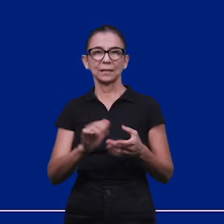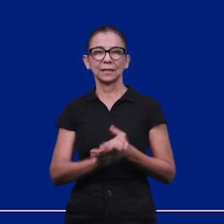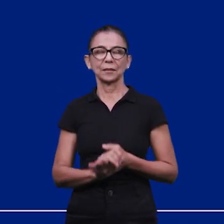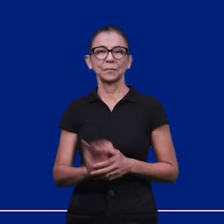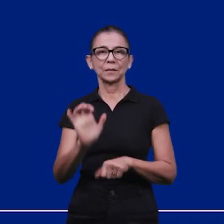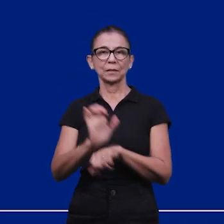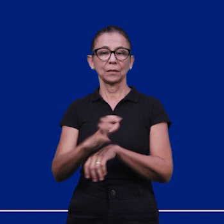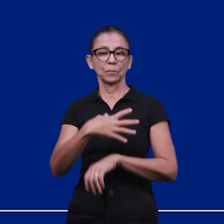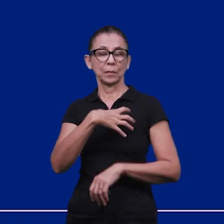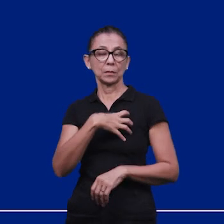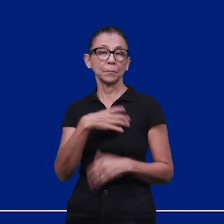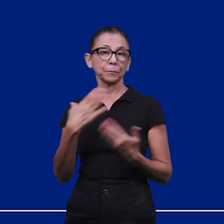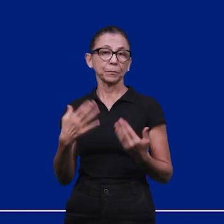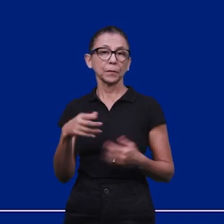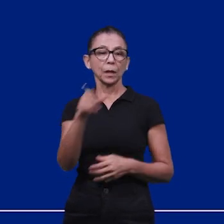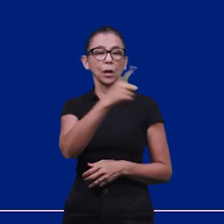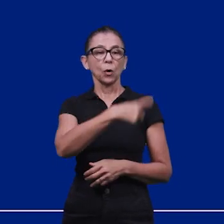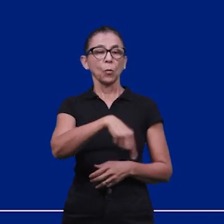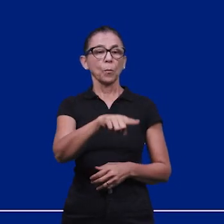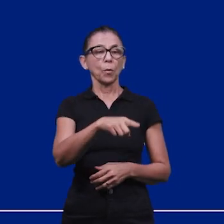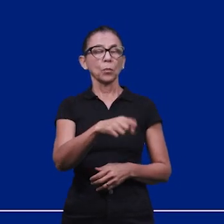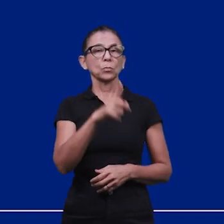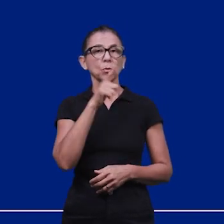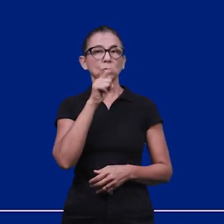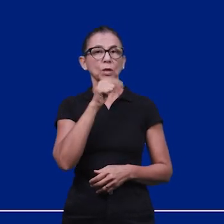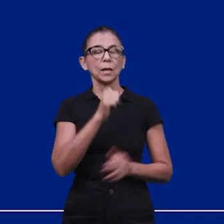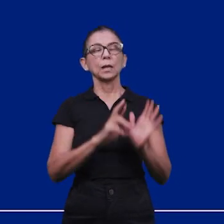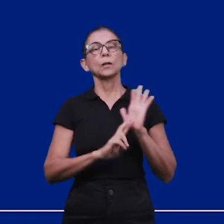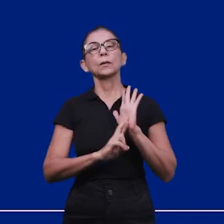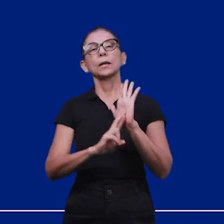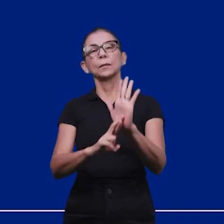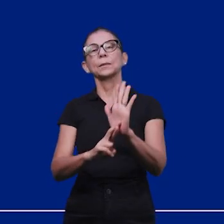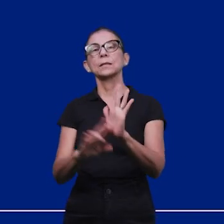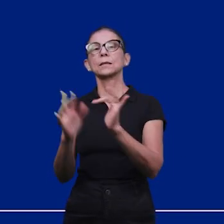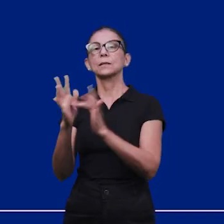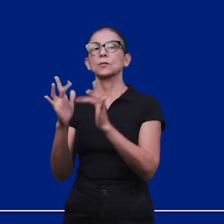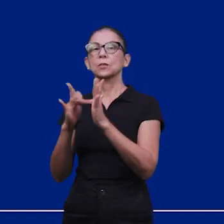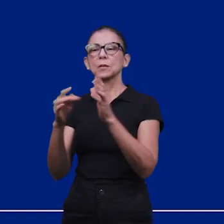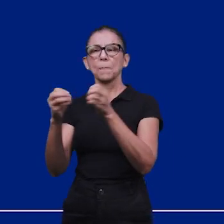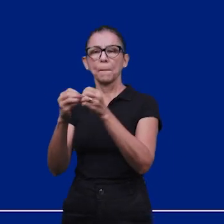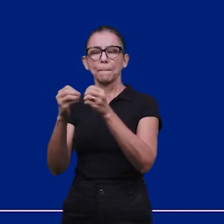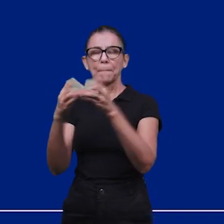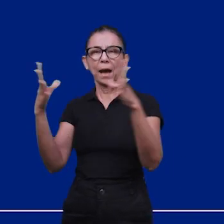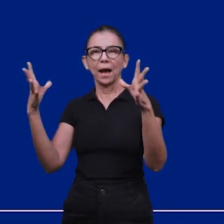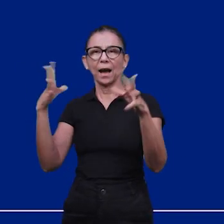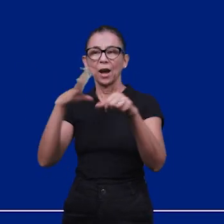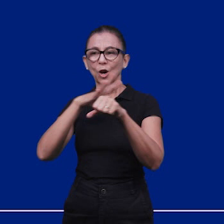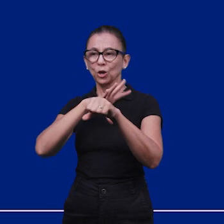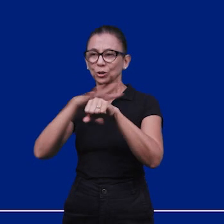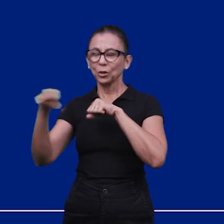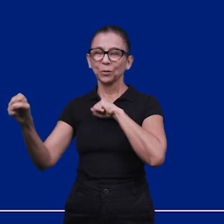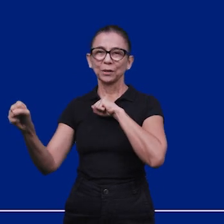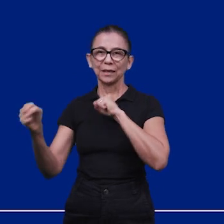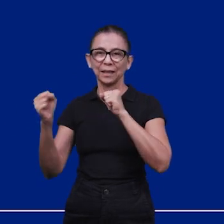Jessica Cerqueira, de Salvador Bahia, a dit « Le puits des eaux vivantes, c'est le Seigneur Jésus qui opère merveilles de